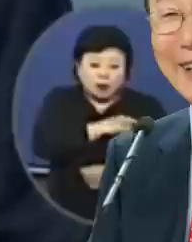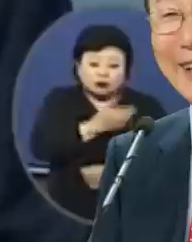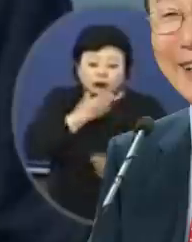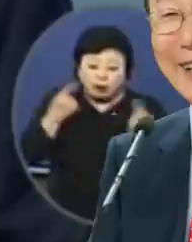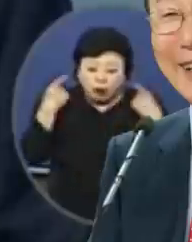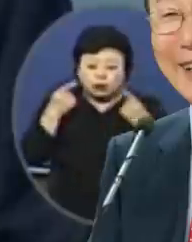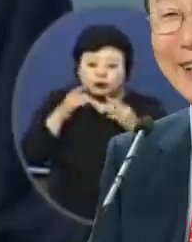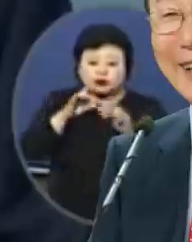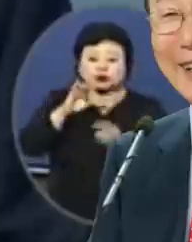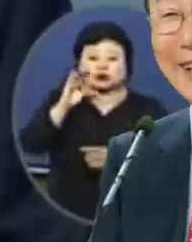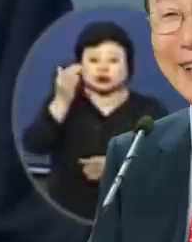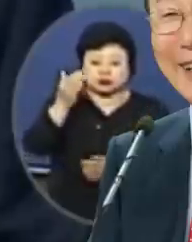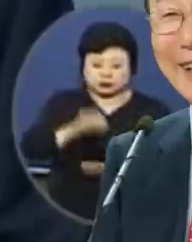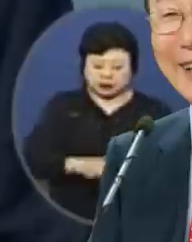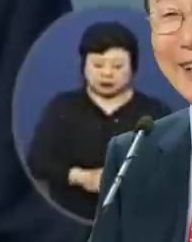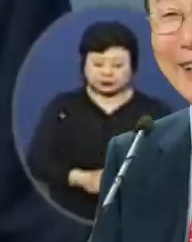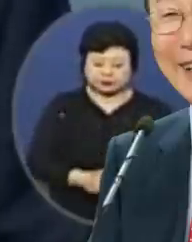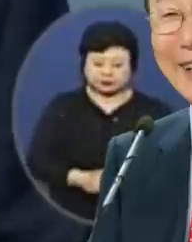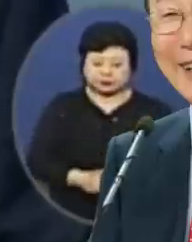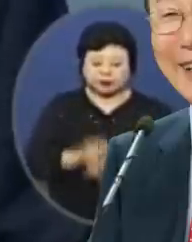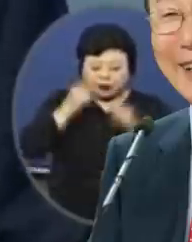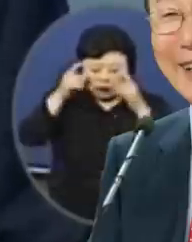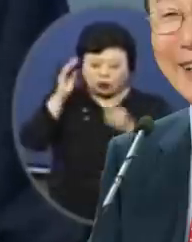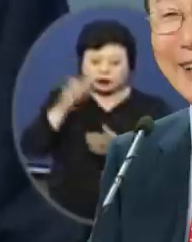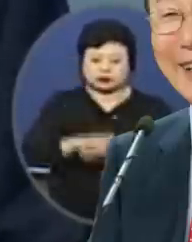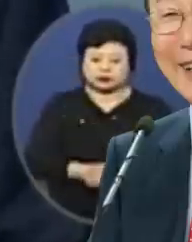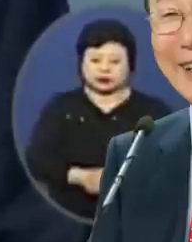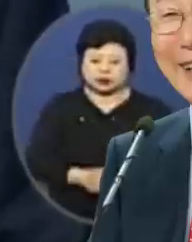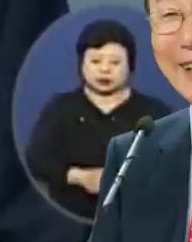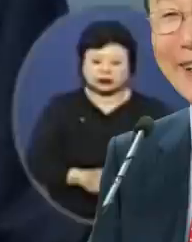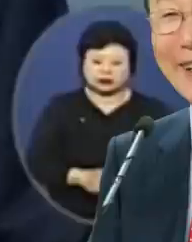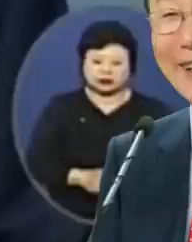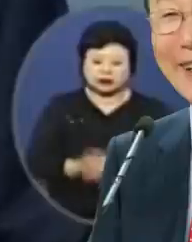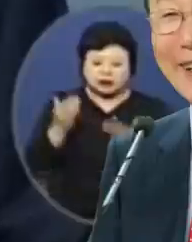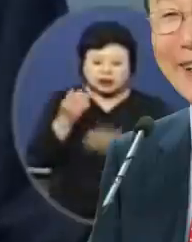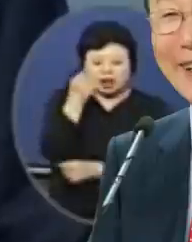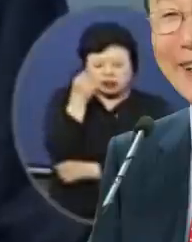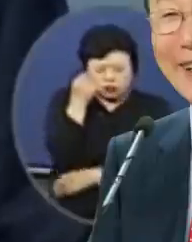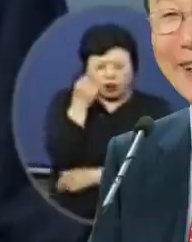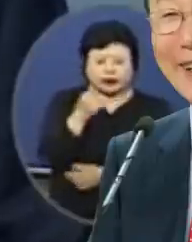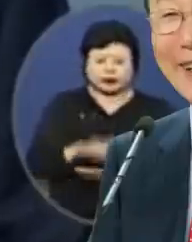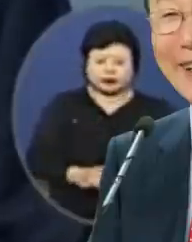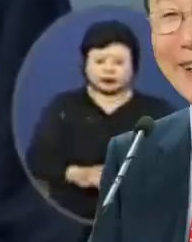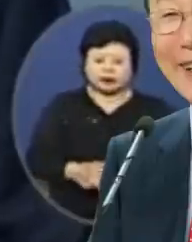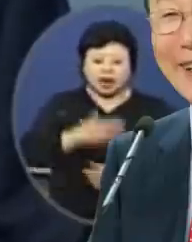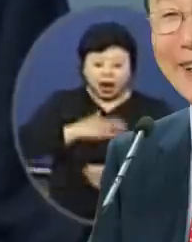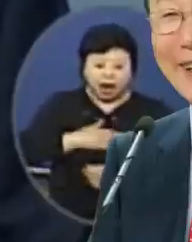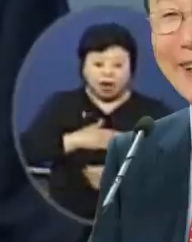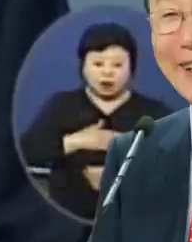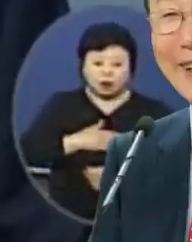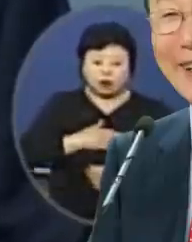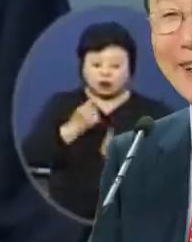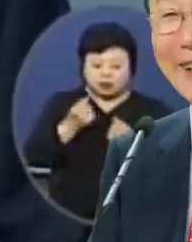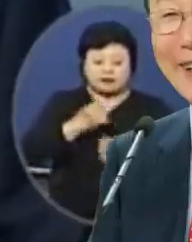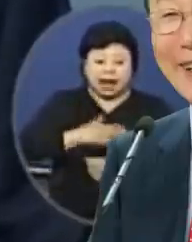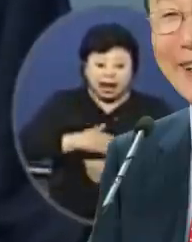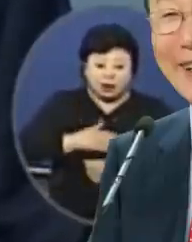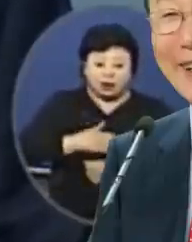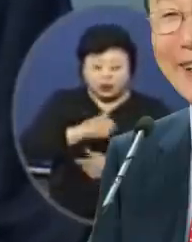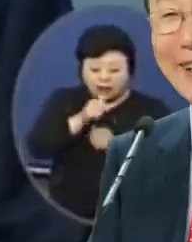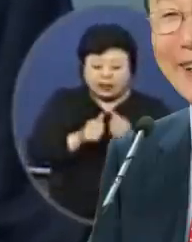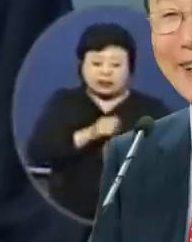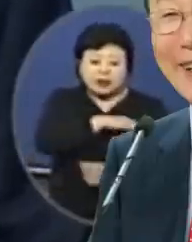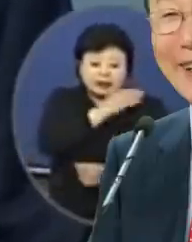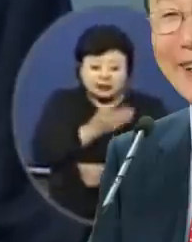복음이 그들을 깨우쳤었습니다. 일의 근원을 알고 근본적인 힘을 알고